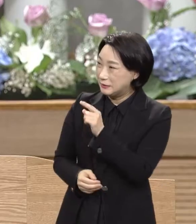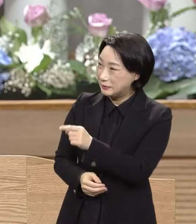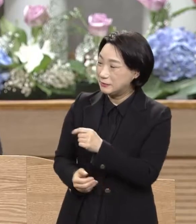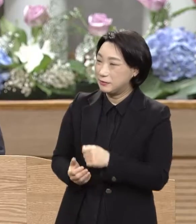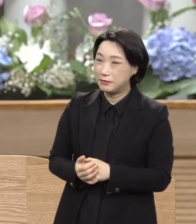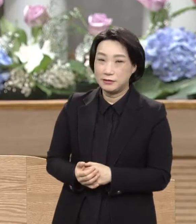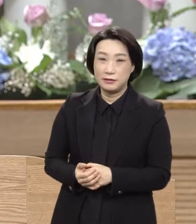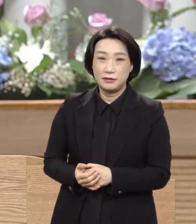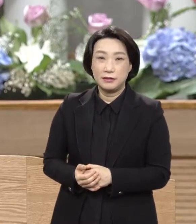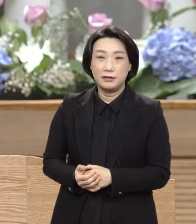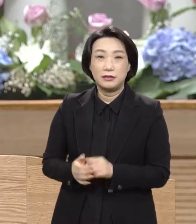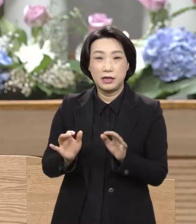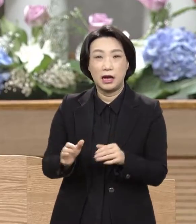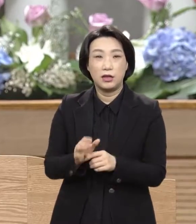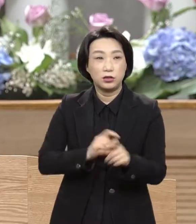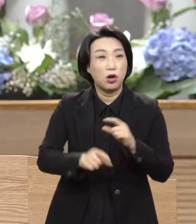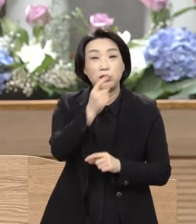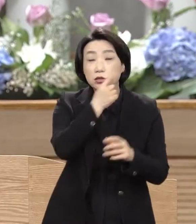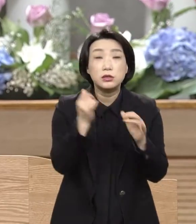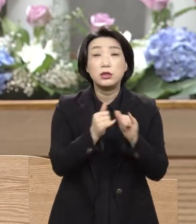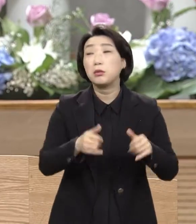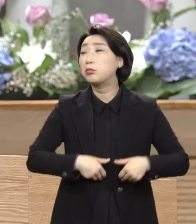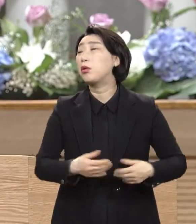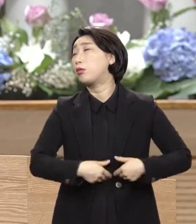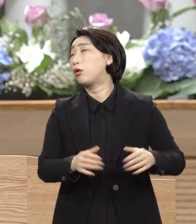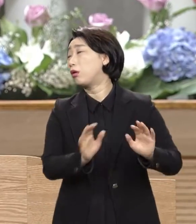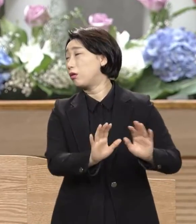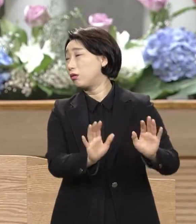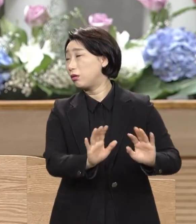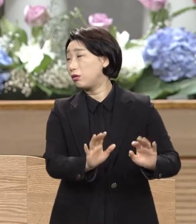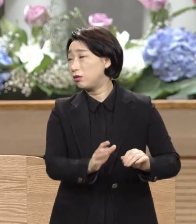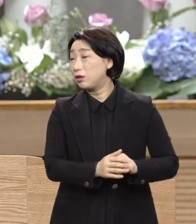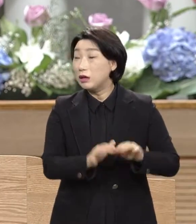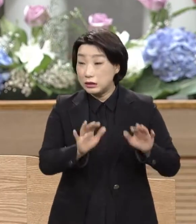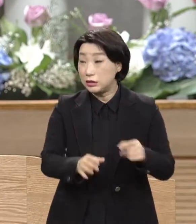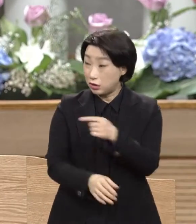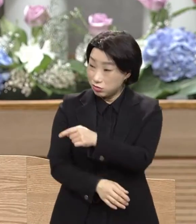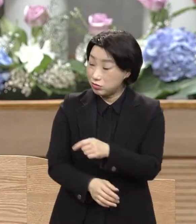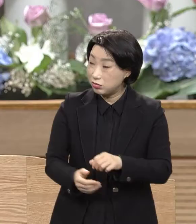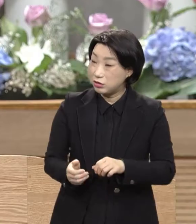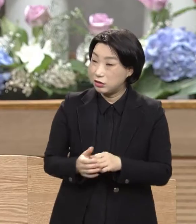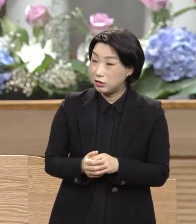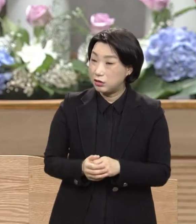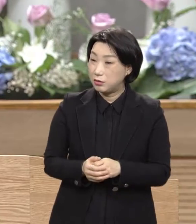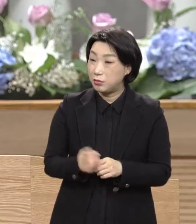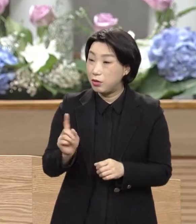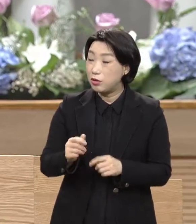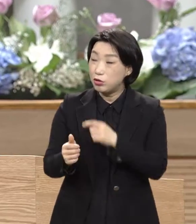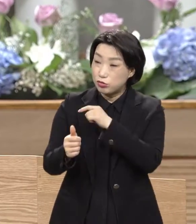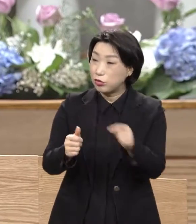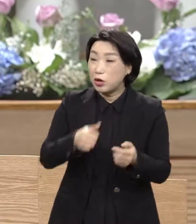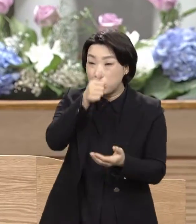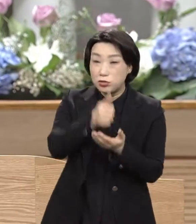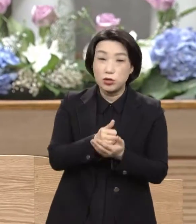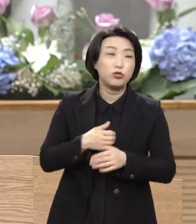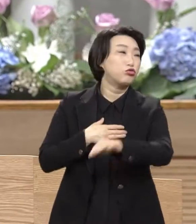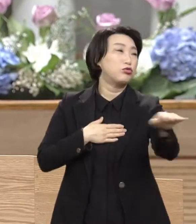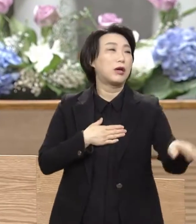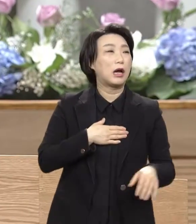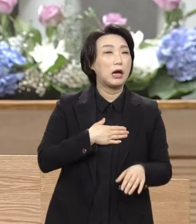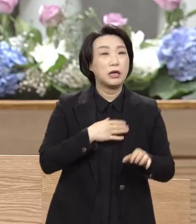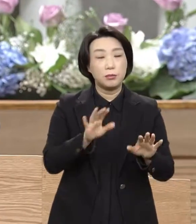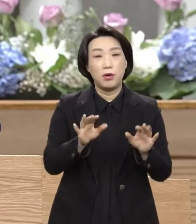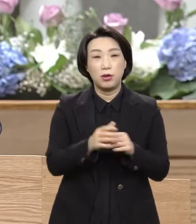하였으니 어찌 더 증인이 필요하냐? 이제 더 증인을 죽일 만한 죄를